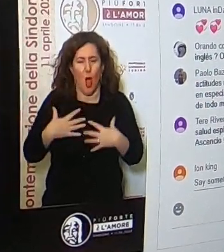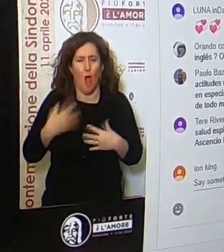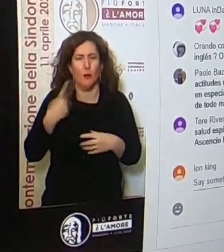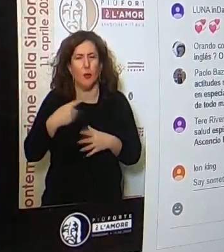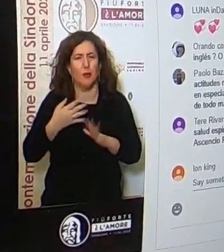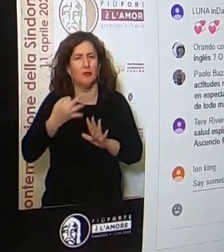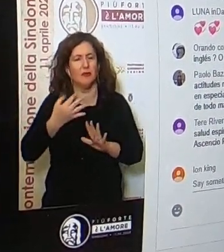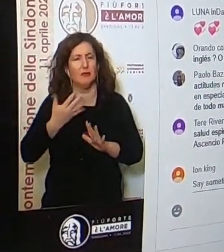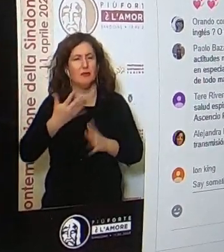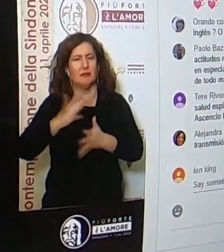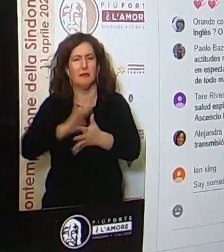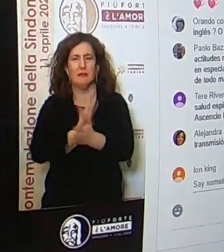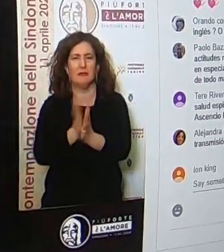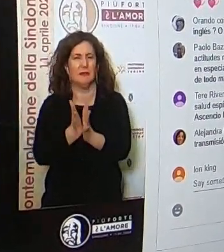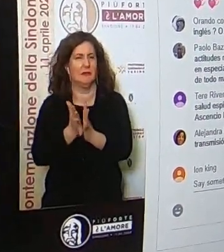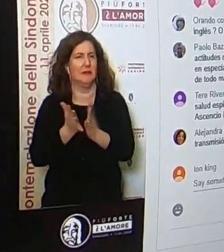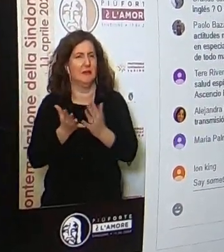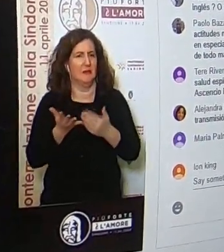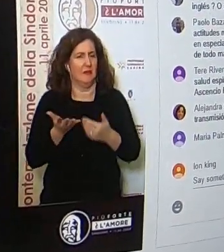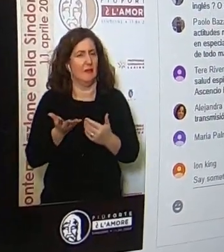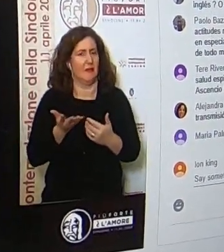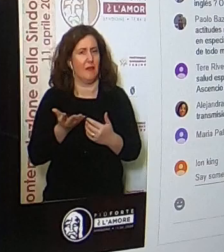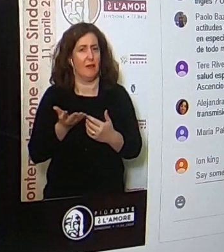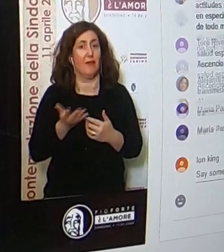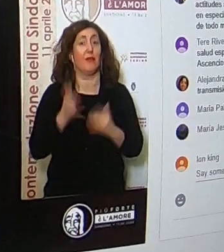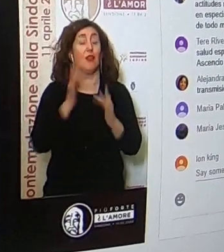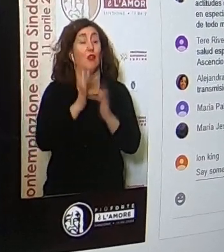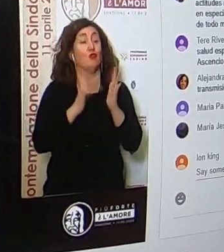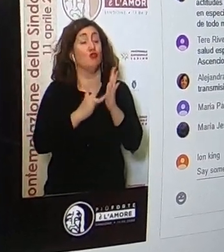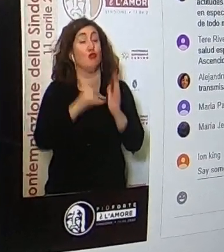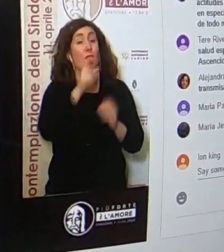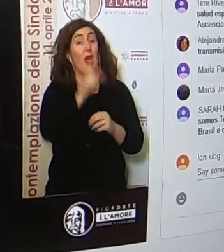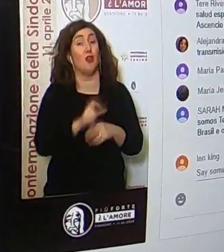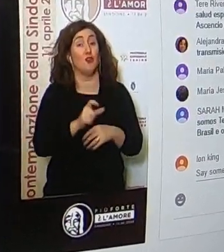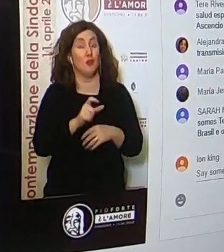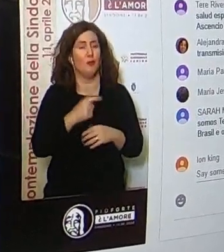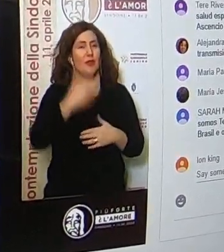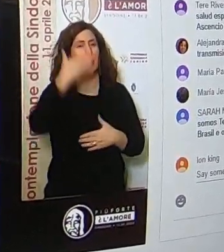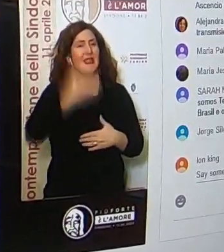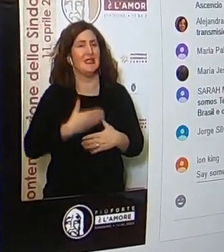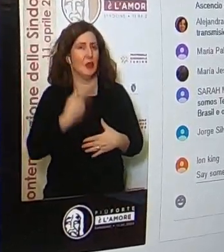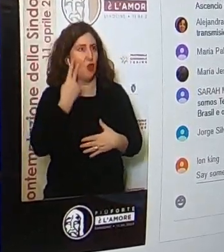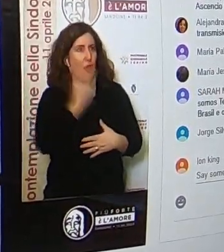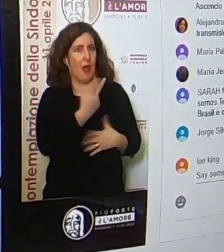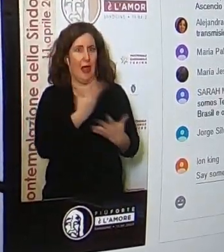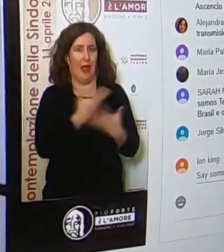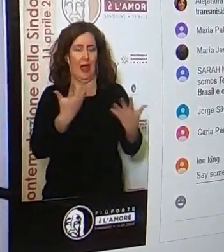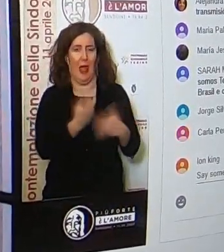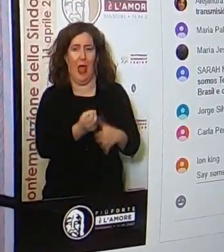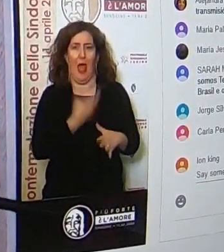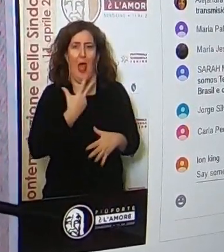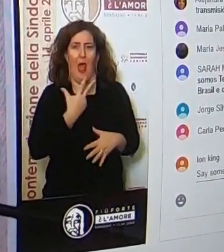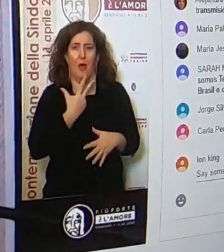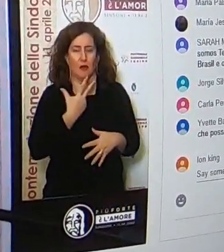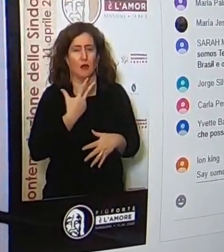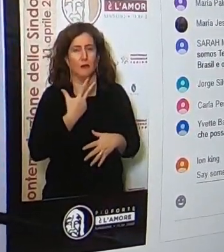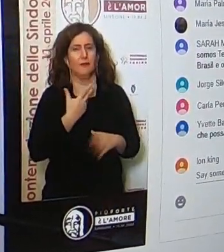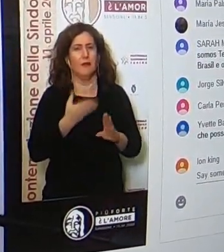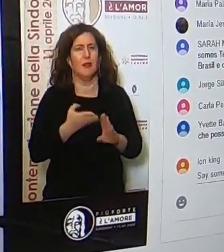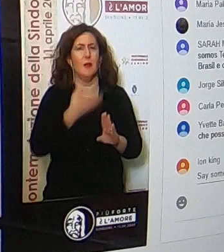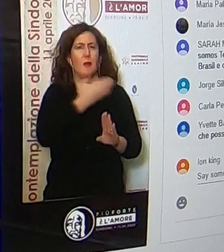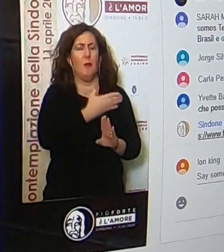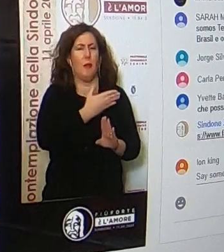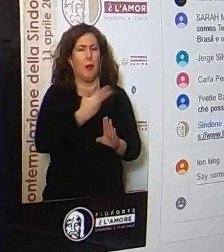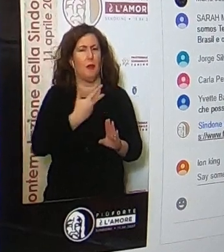corpo. Non dimentichiamo che nel caso di Gesù, e sulla sindone lo si può verificare, c'è stato anche un evento